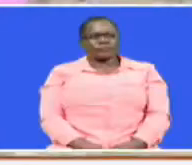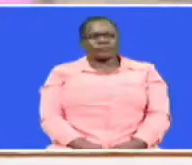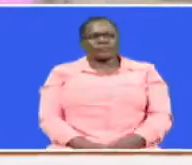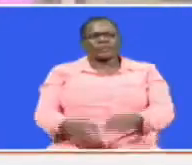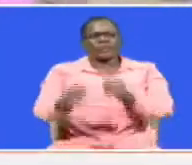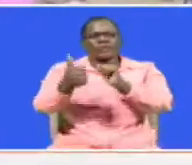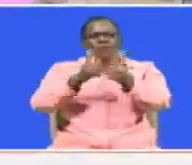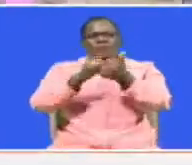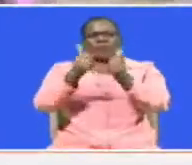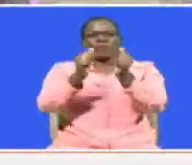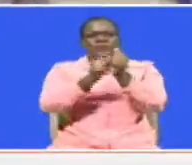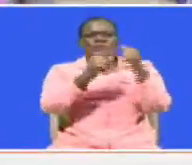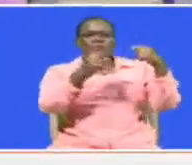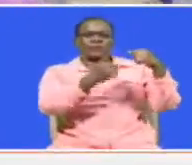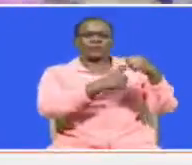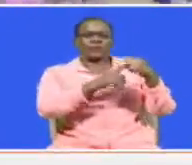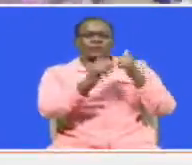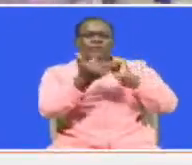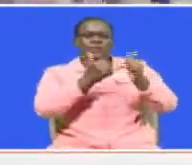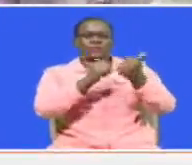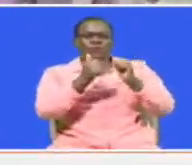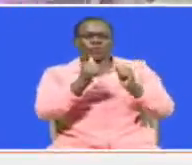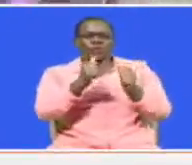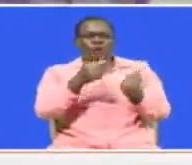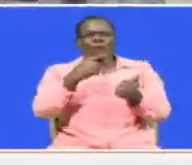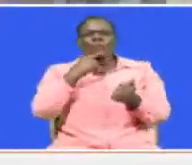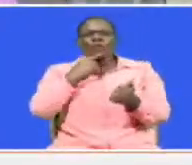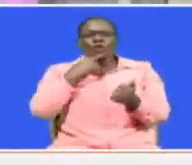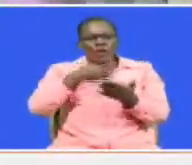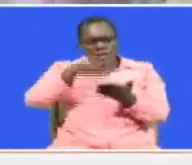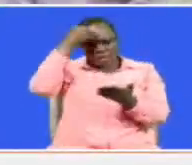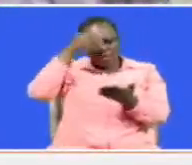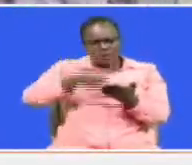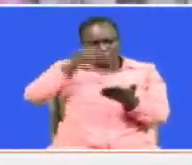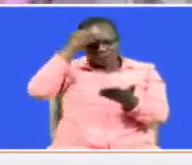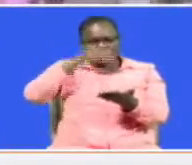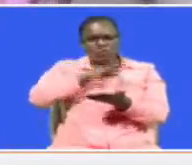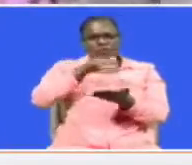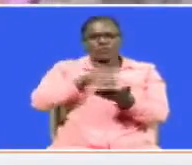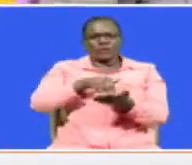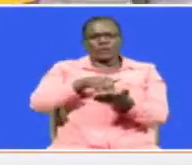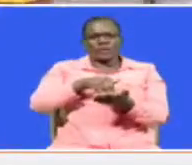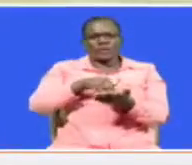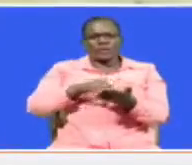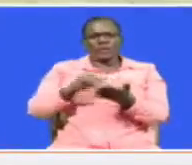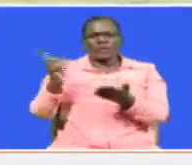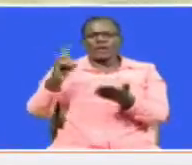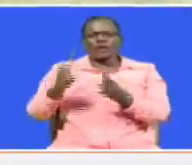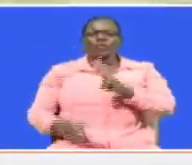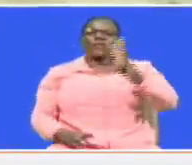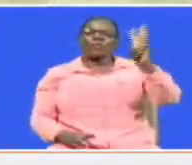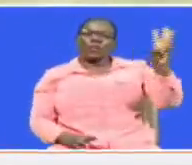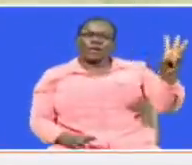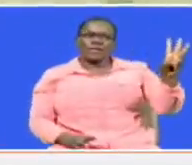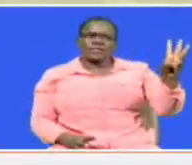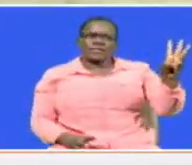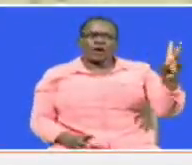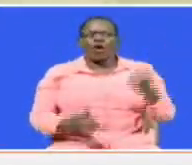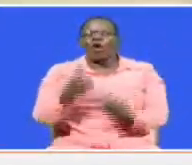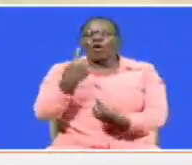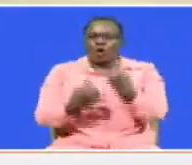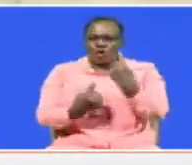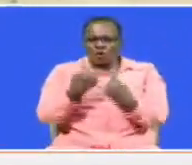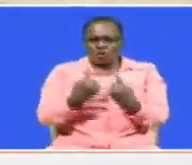Makala ya 16 ya michezo ya shule ya Moi Education Center iliyoko eneo la Nairobi West, County Nairobi, yalinoga